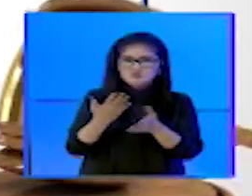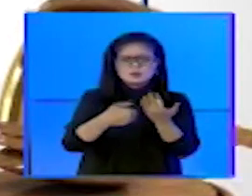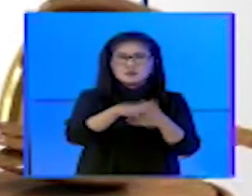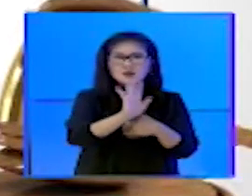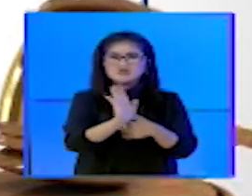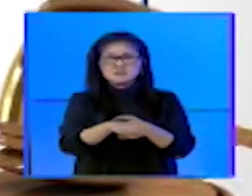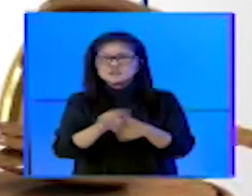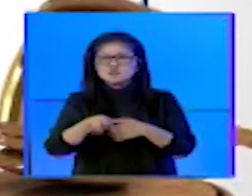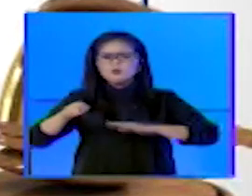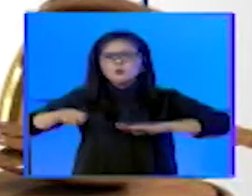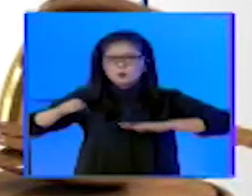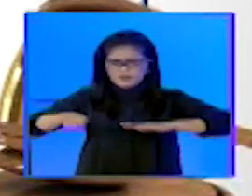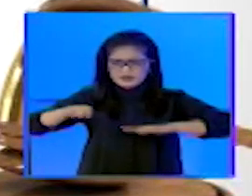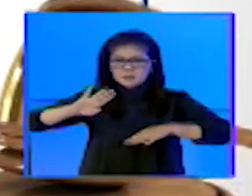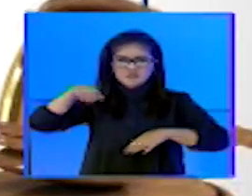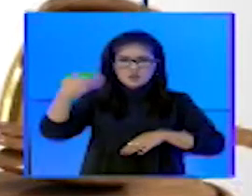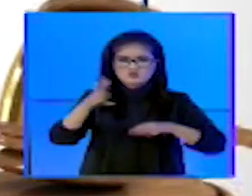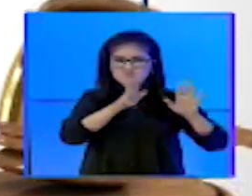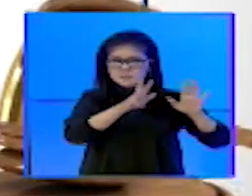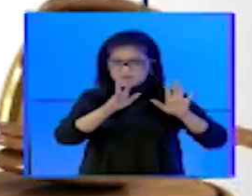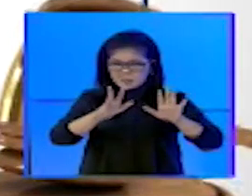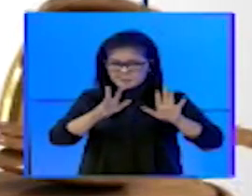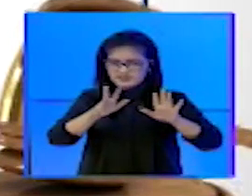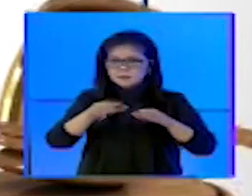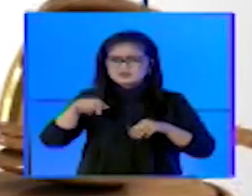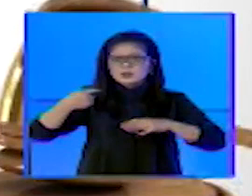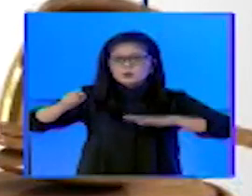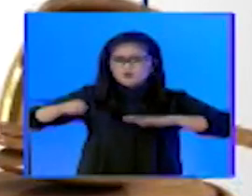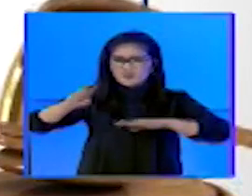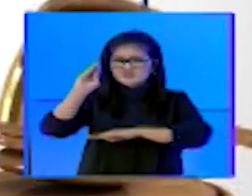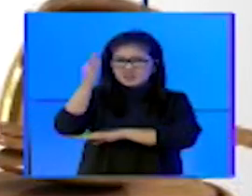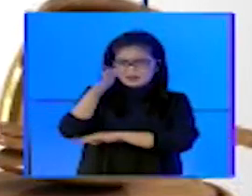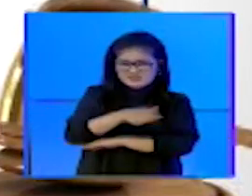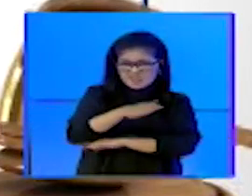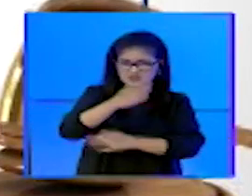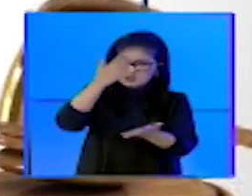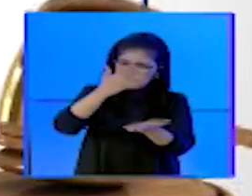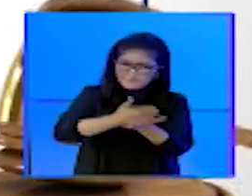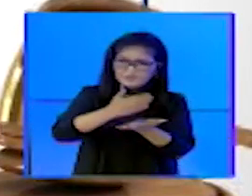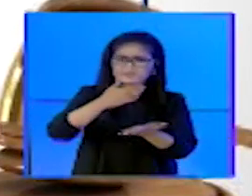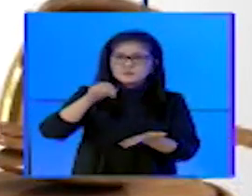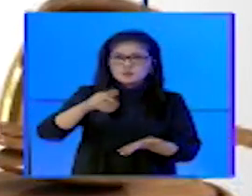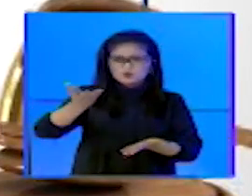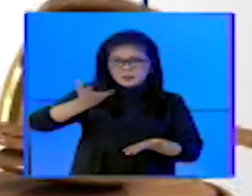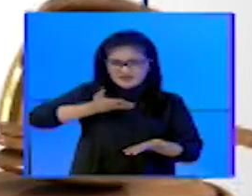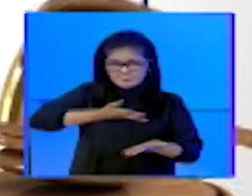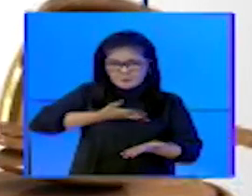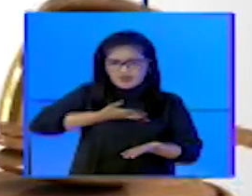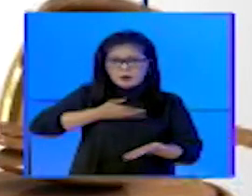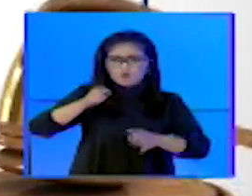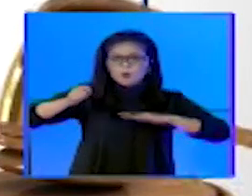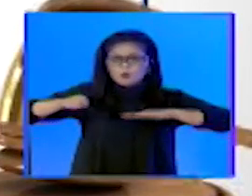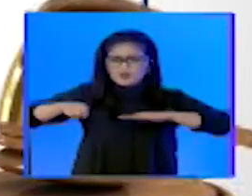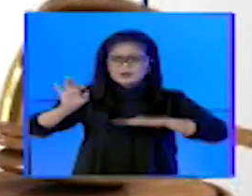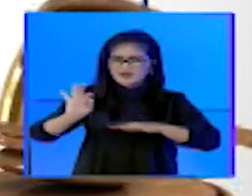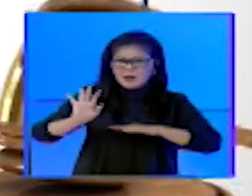11 Februari 1999, Majelis Hakim Pengadilan Negeri Jakarta Selatan memutuskan tidak menerima dakwaan jaksa. Alasannya CESI